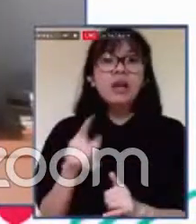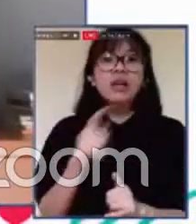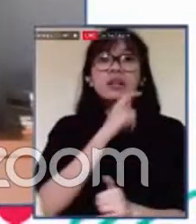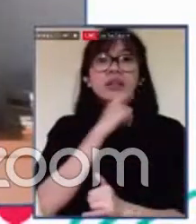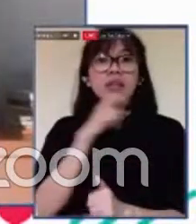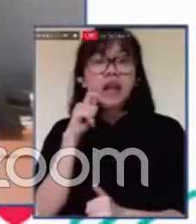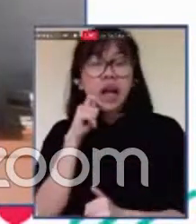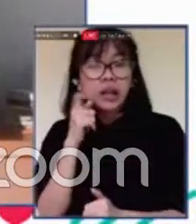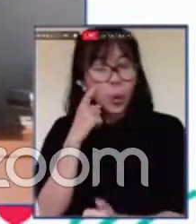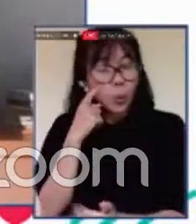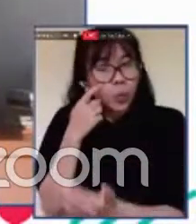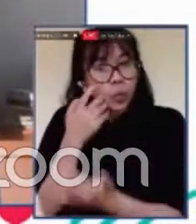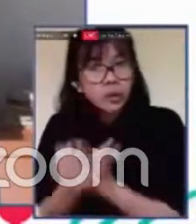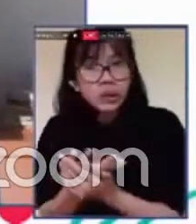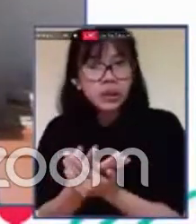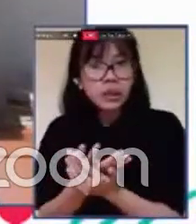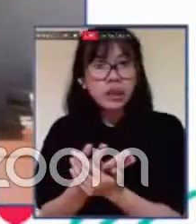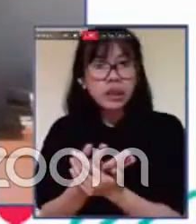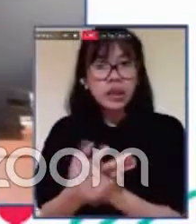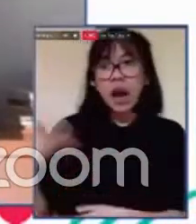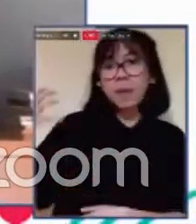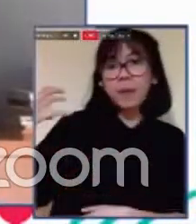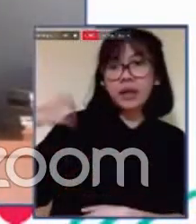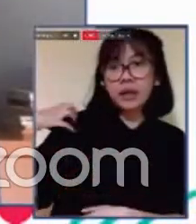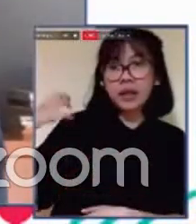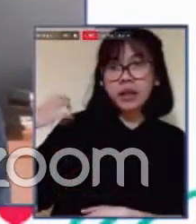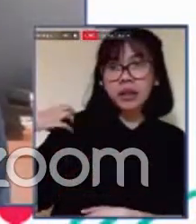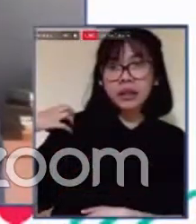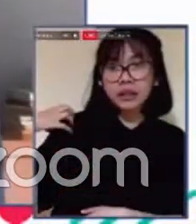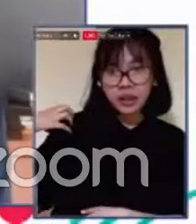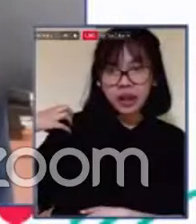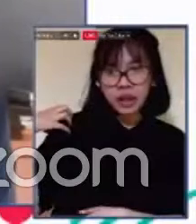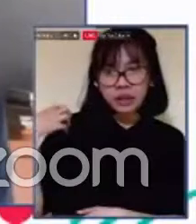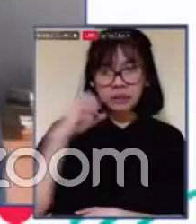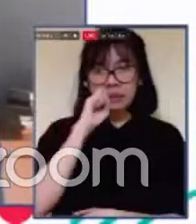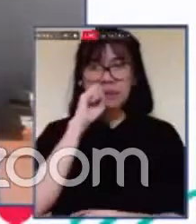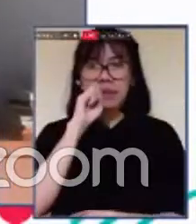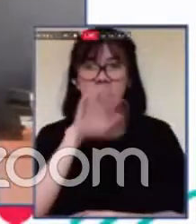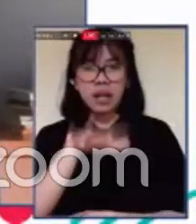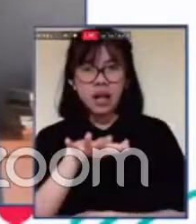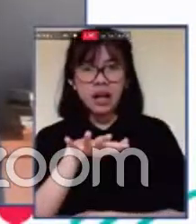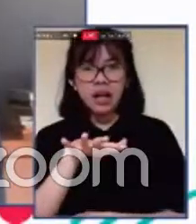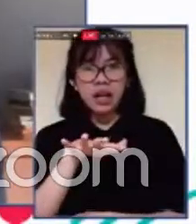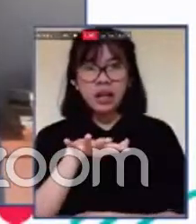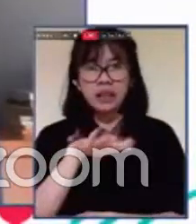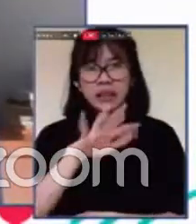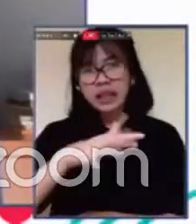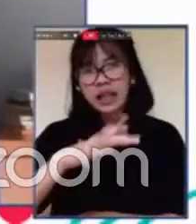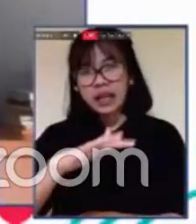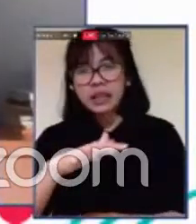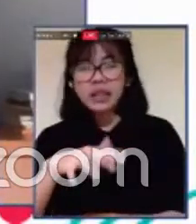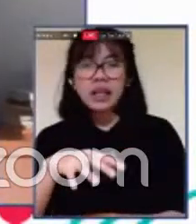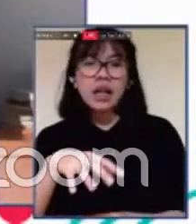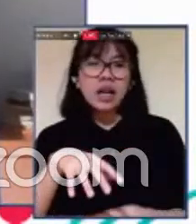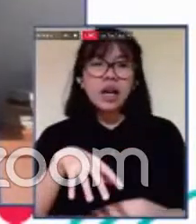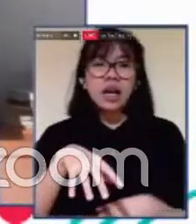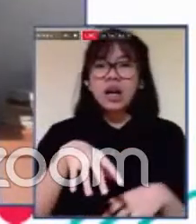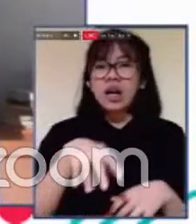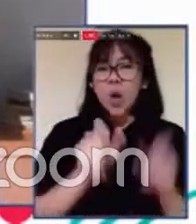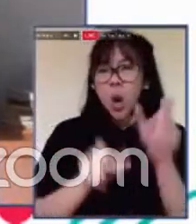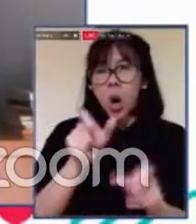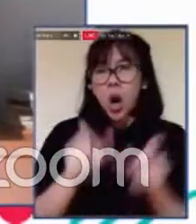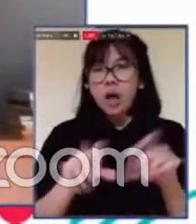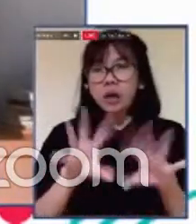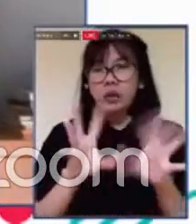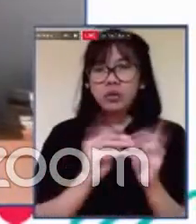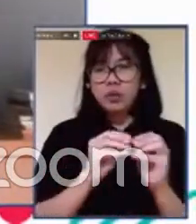satu dunia, yaitu Amerika Serikat, studi menunjukkan bahwa 72% orang Amerika itu percaya